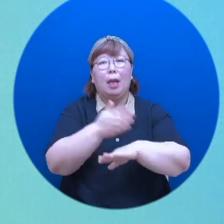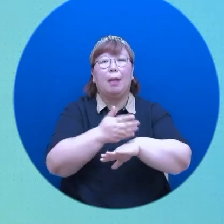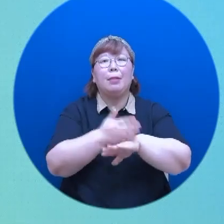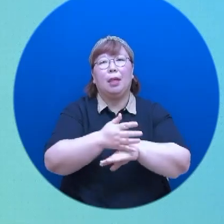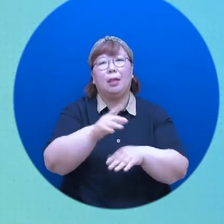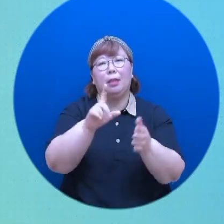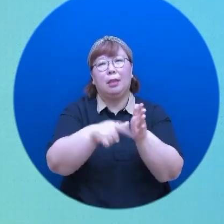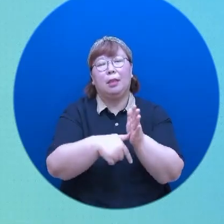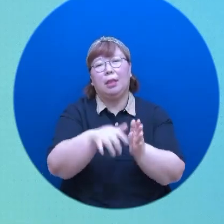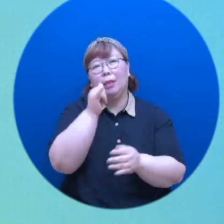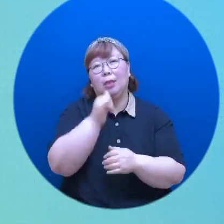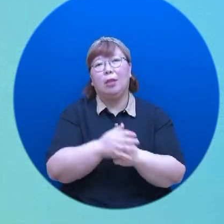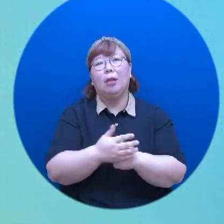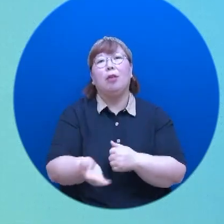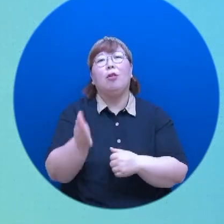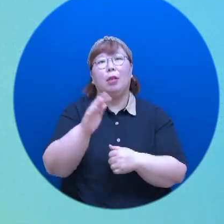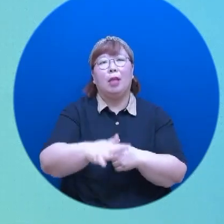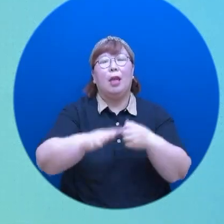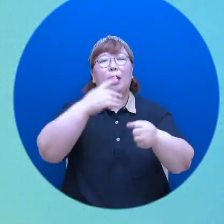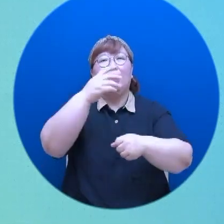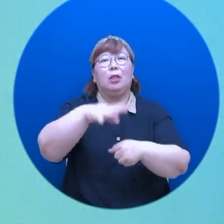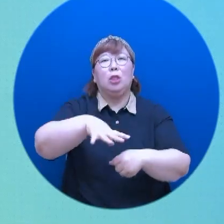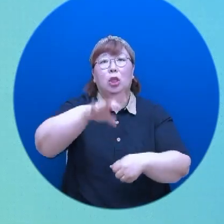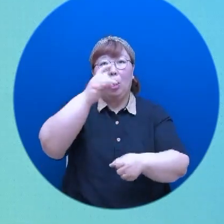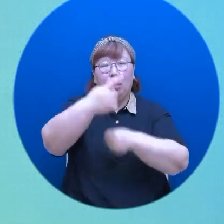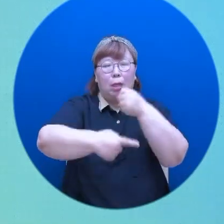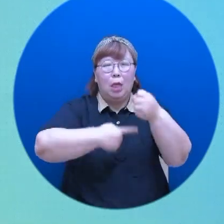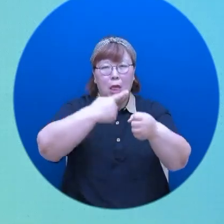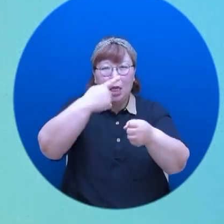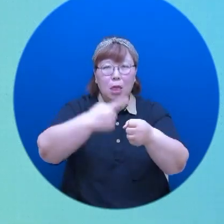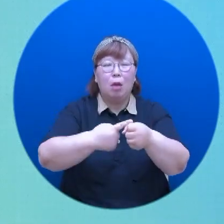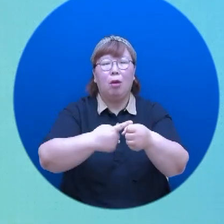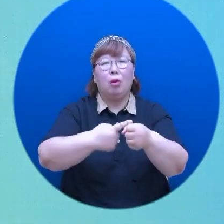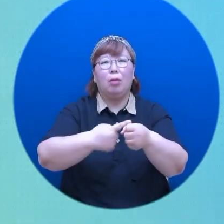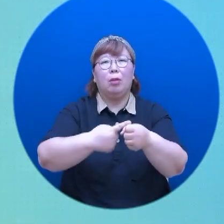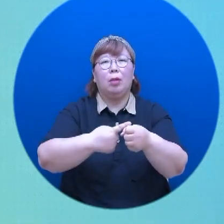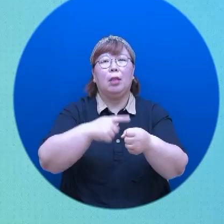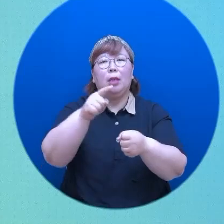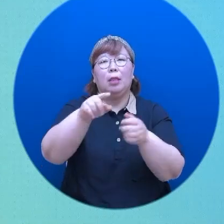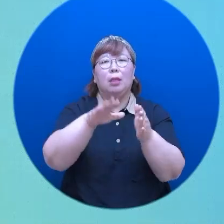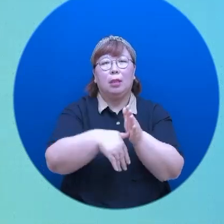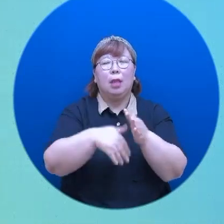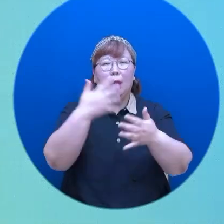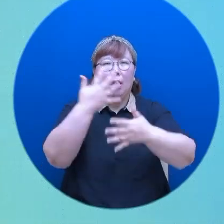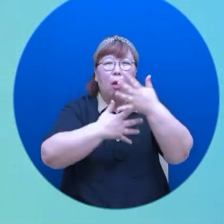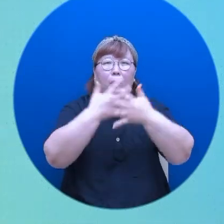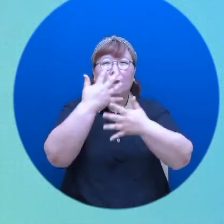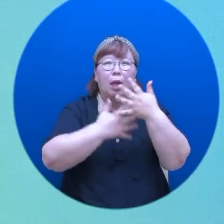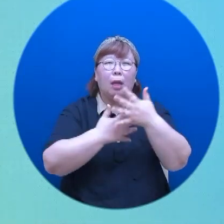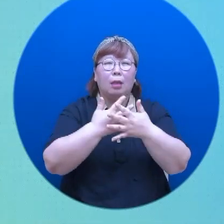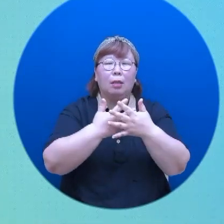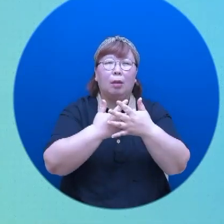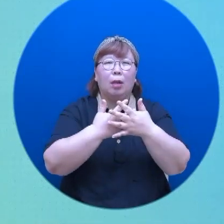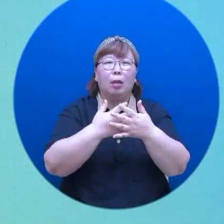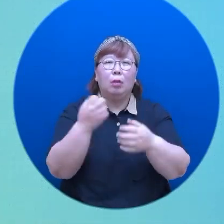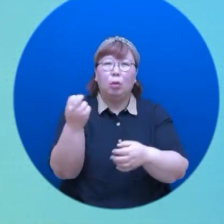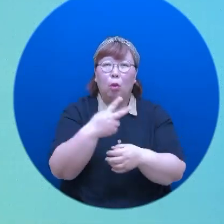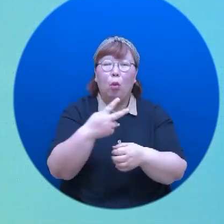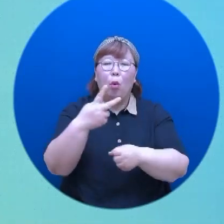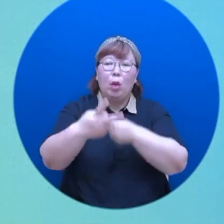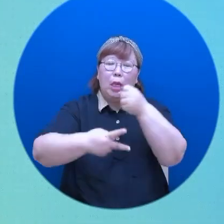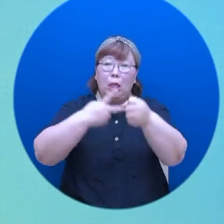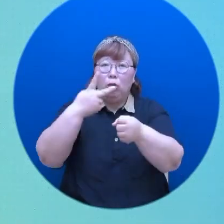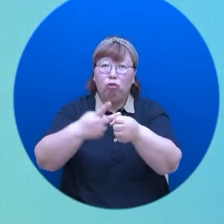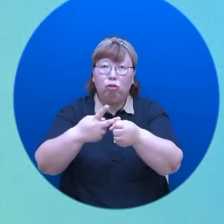보니까 1주년 영상, 우리 교회 처음 시작했을 때 있죠? 그 1주년 영상과